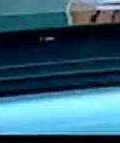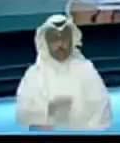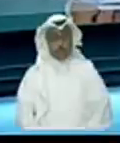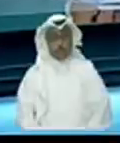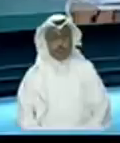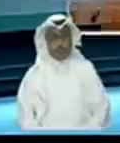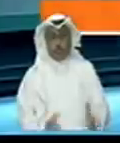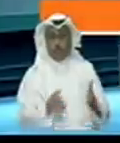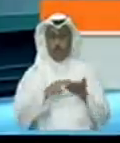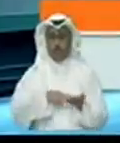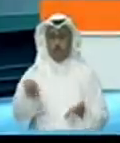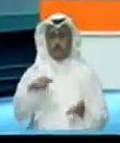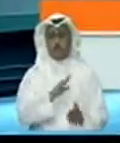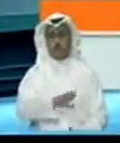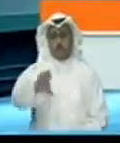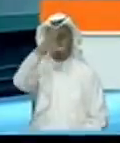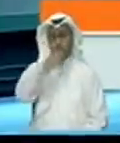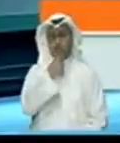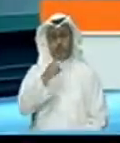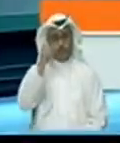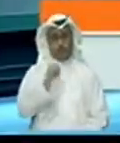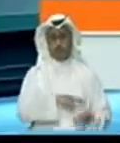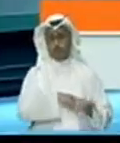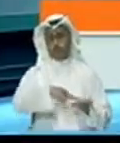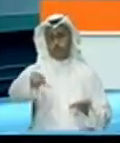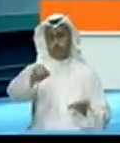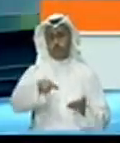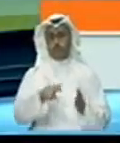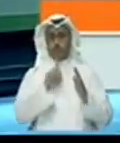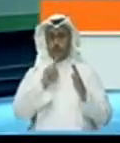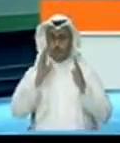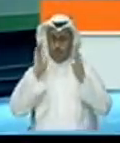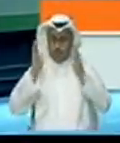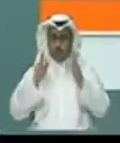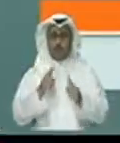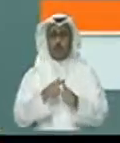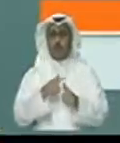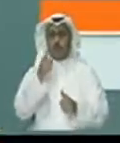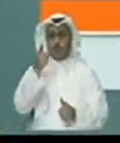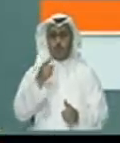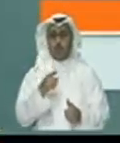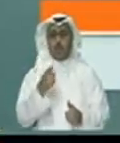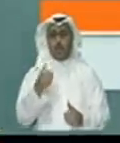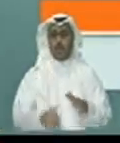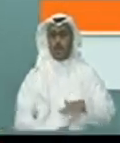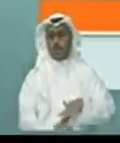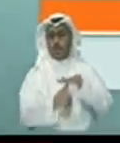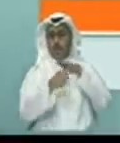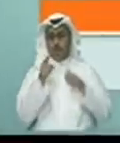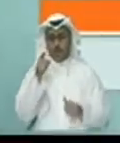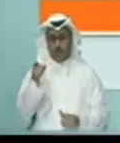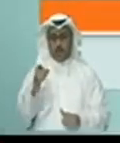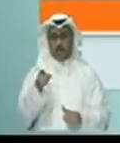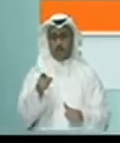بعث خادم الحرمين الشريفين الملك سلمان بن عبد العزيز آل سعود برقية تهنئة لصاحب السمو الملكي الدوق هنري